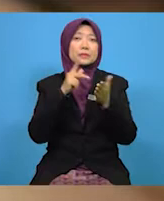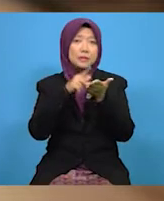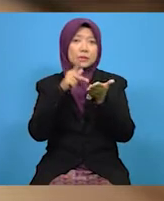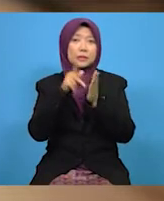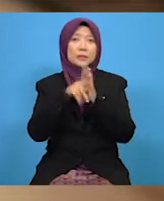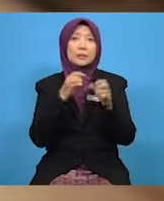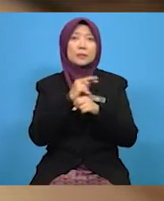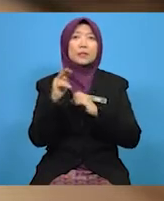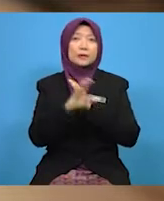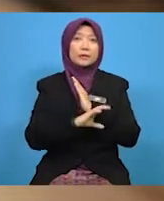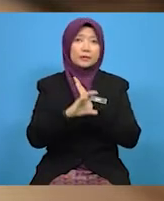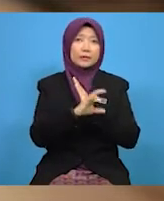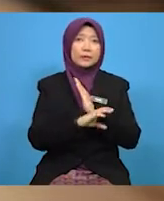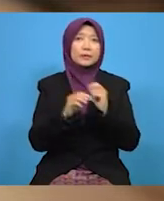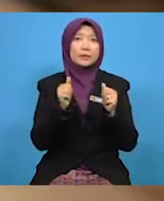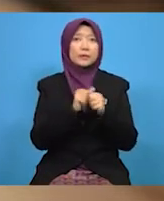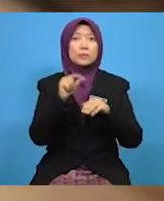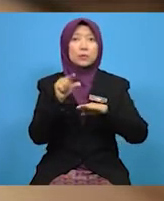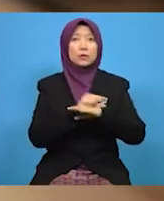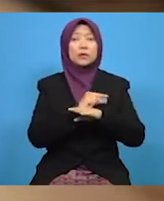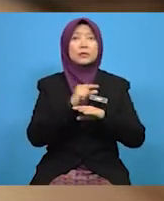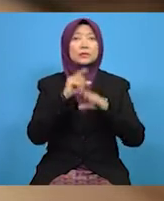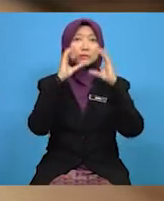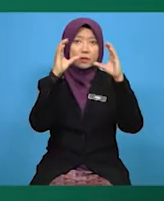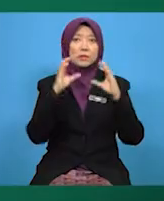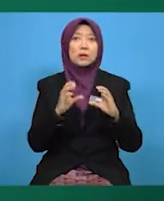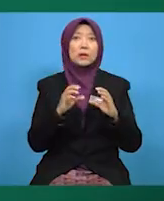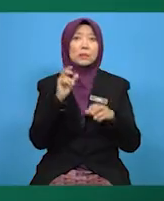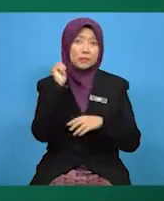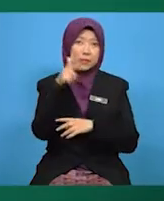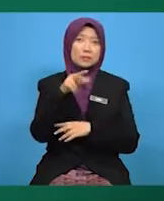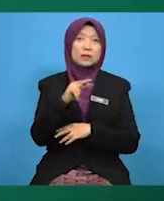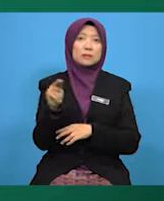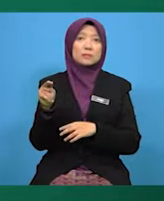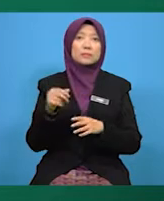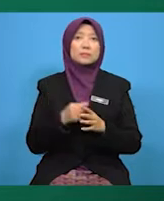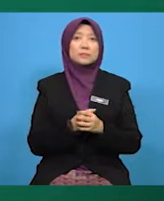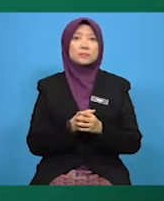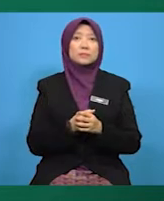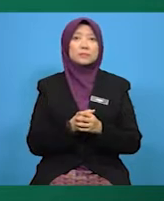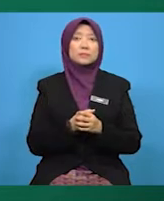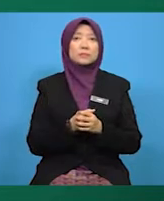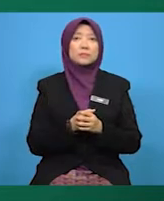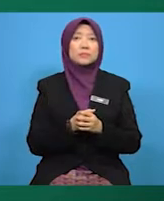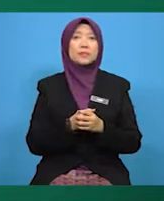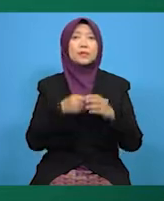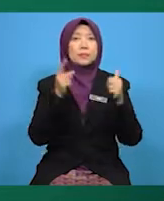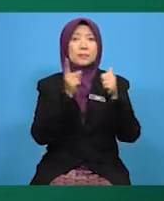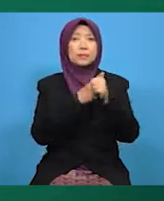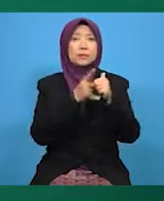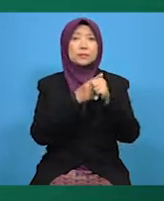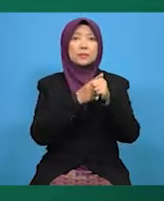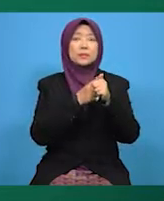menghitung pendapatan negara dengan menggunakan kaedah perbelanjaan. Komponen yang pertama